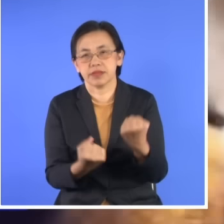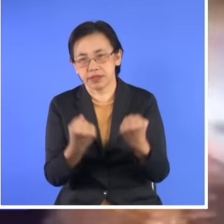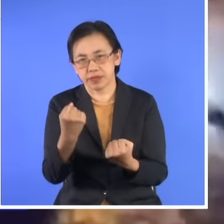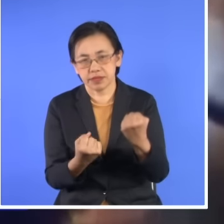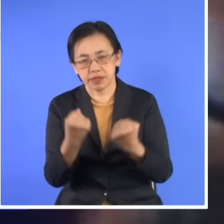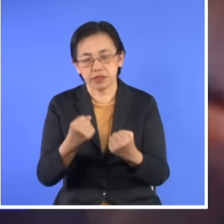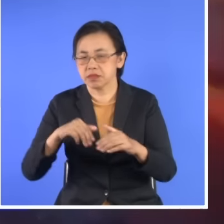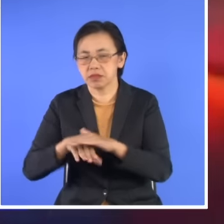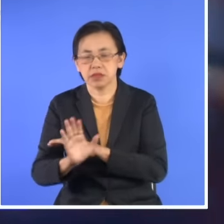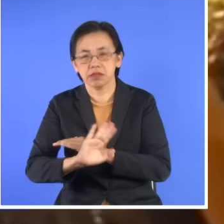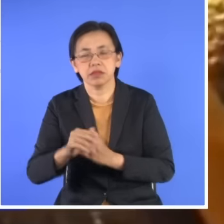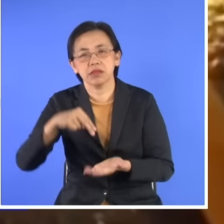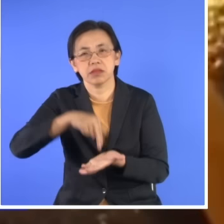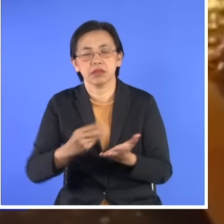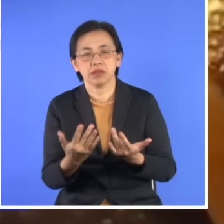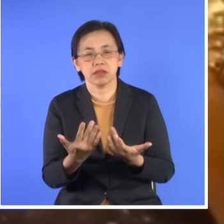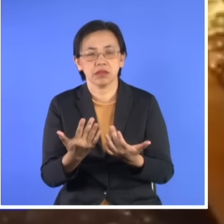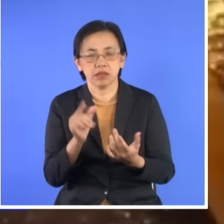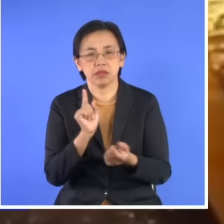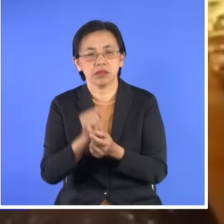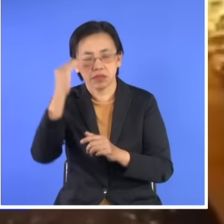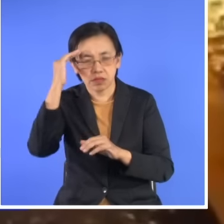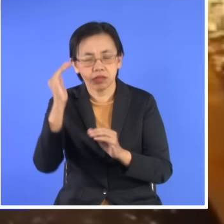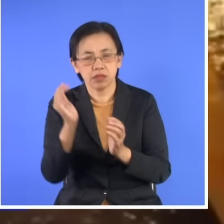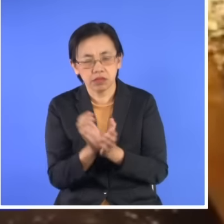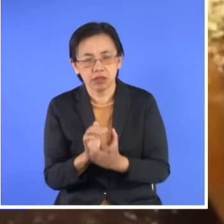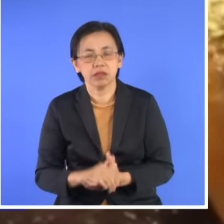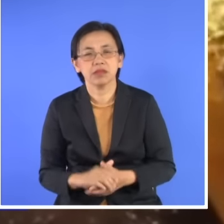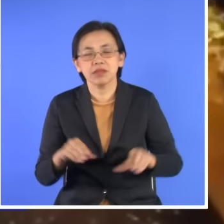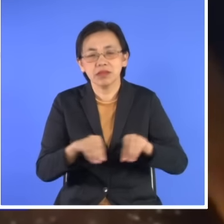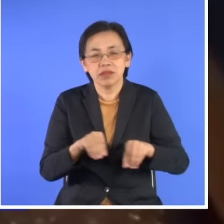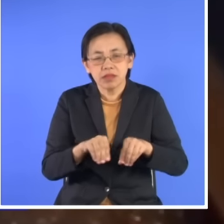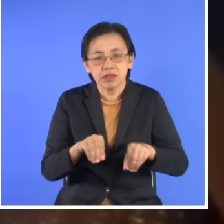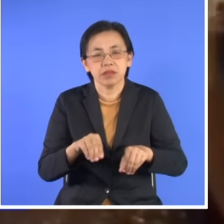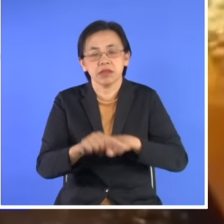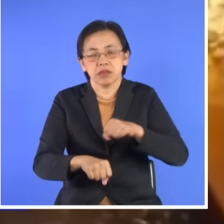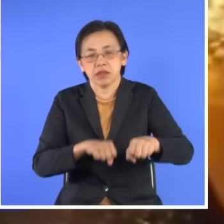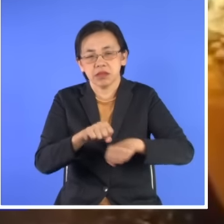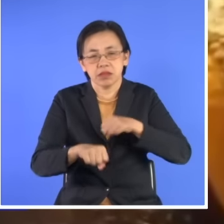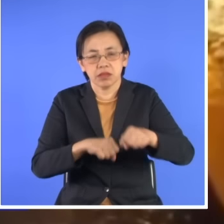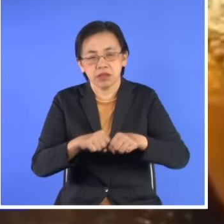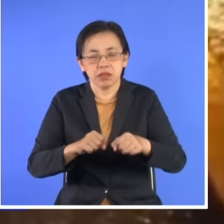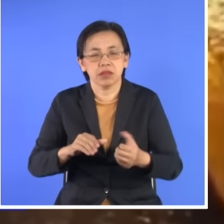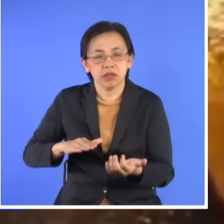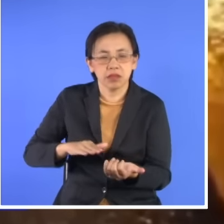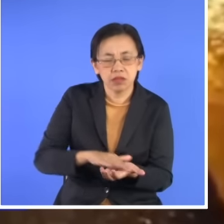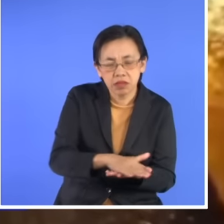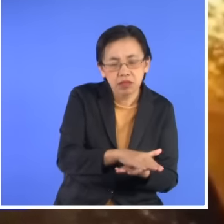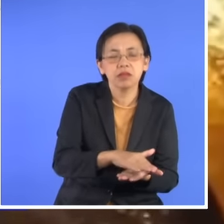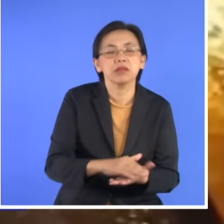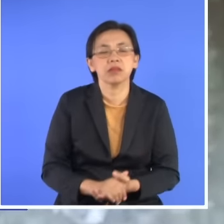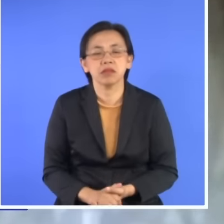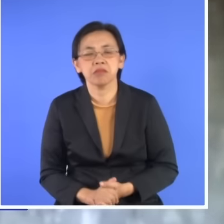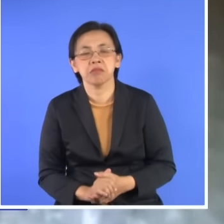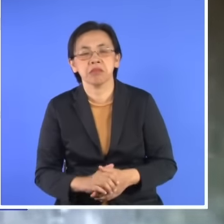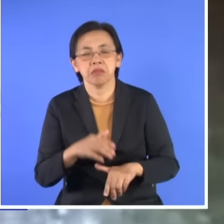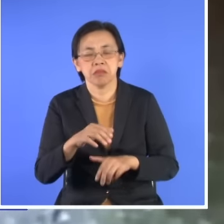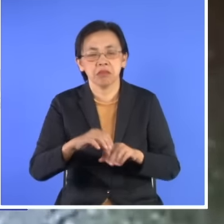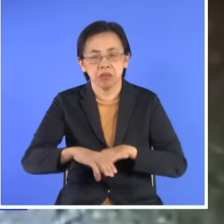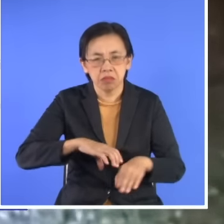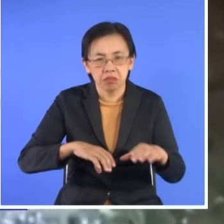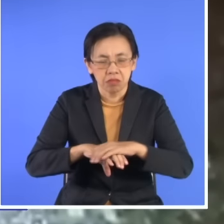ได้หนีไปไหนก็ยืนรอให้การกับเจ้าหน้าที่ข้างๆกันพบชิ้นส่วนจักรยานถูกทับแล้วพังเสียหายมีรองเท้าและทรัพย์สิน